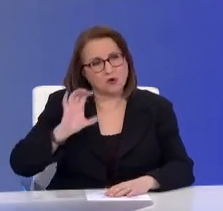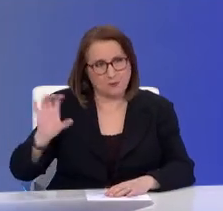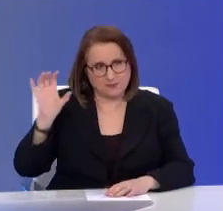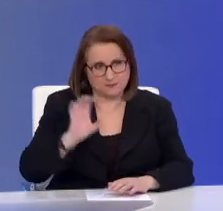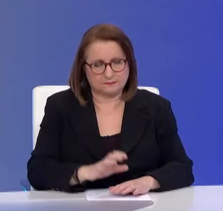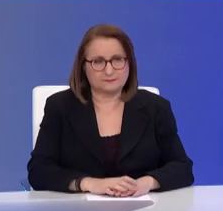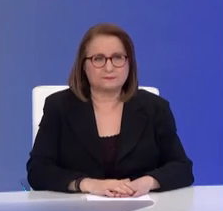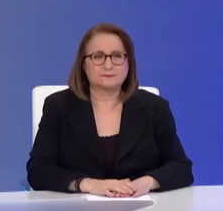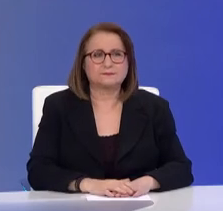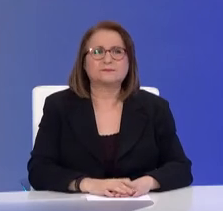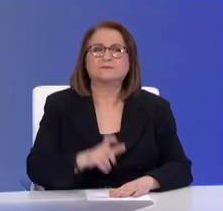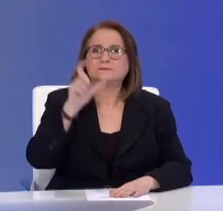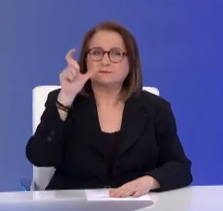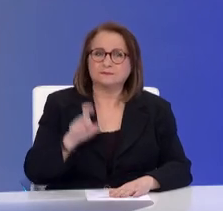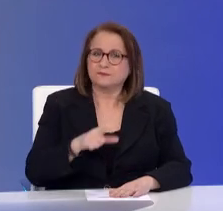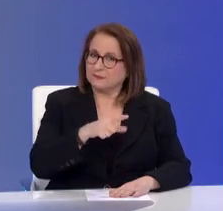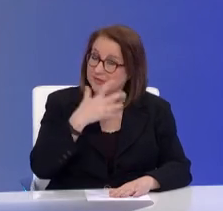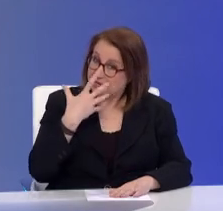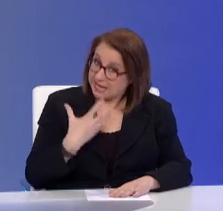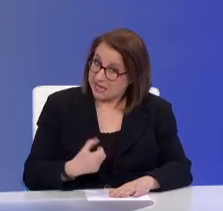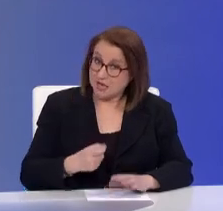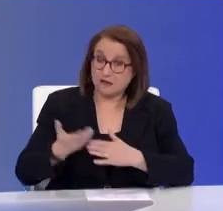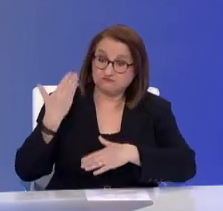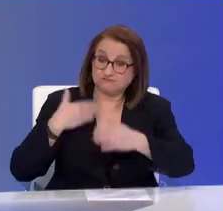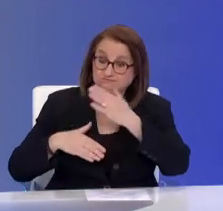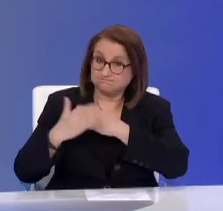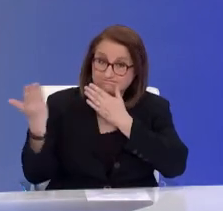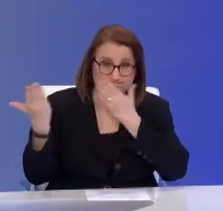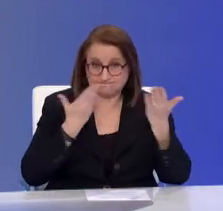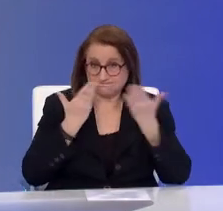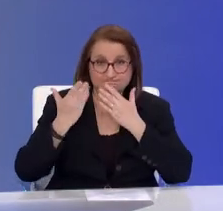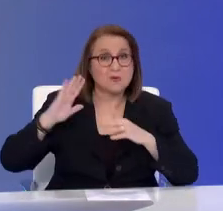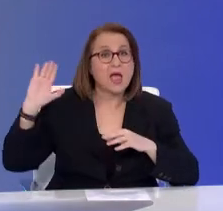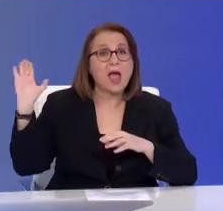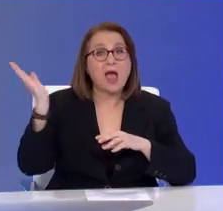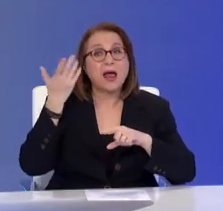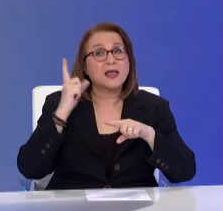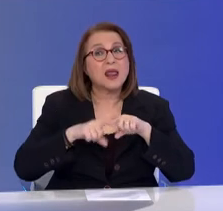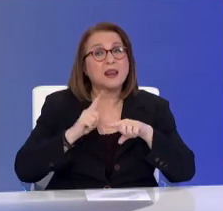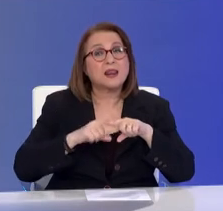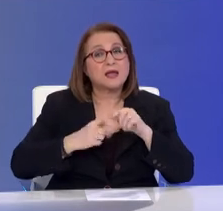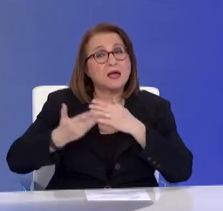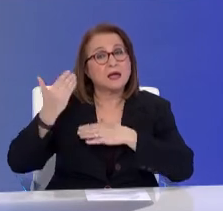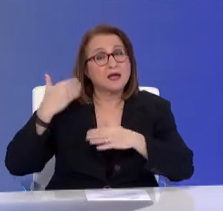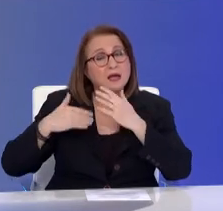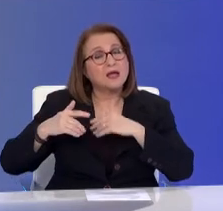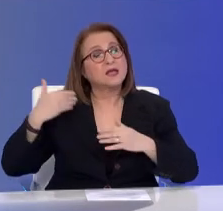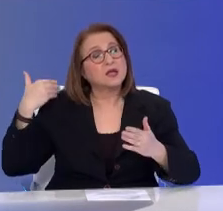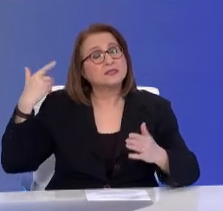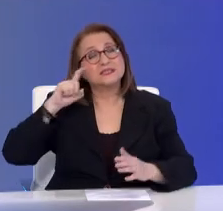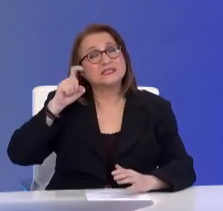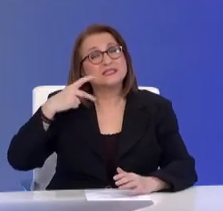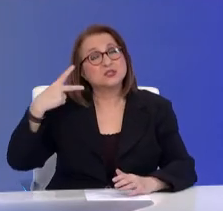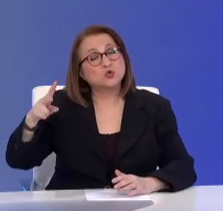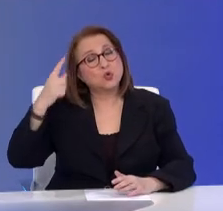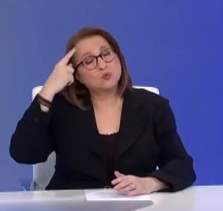μια ελληνοκεντρική εκπαίδευση και σε όλη του τη ζωή πορεύτηκε με τις κλασικές